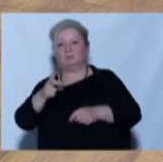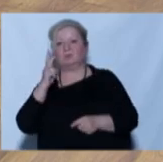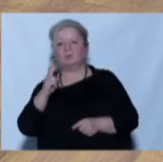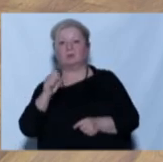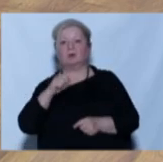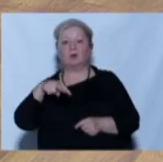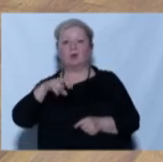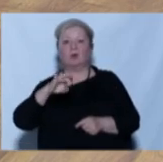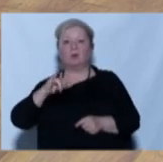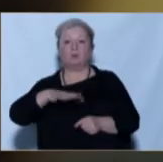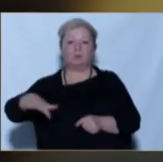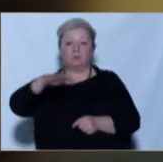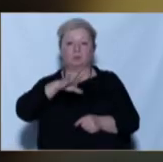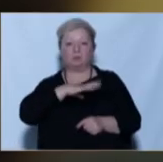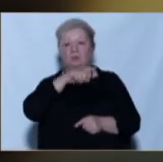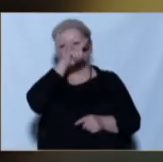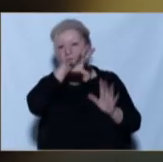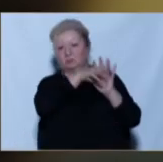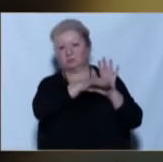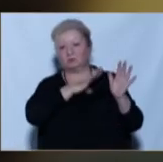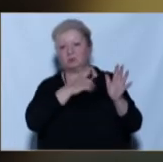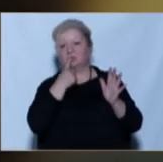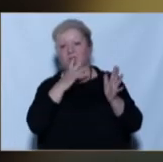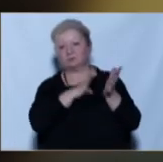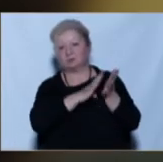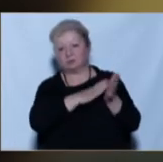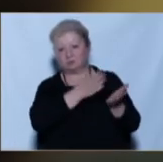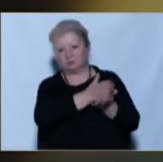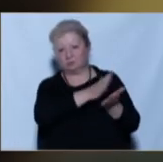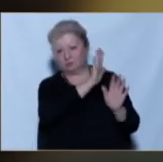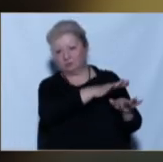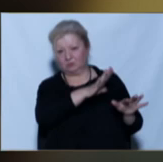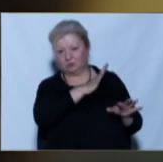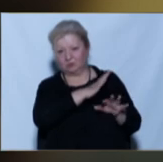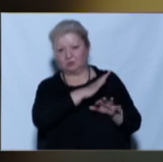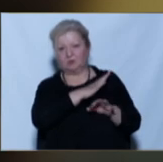გაატარა. დატყვეობულს იმპერატორი ძალიან კარგად მოექცა და